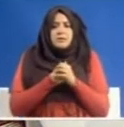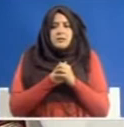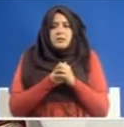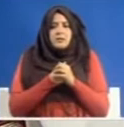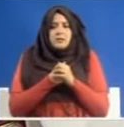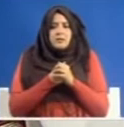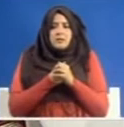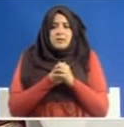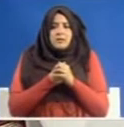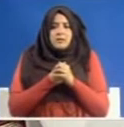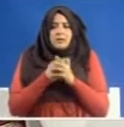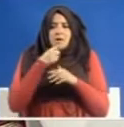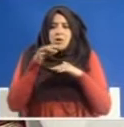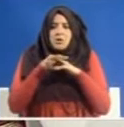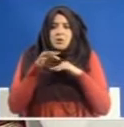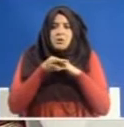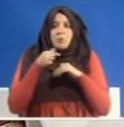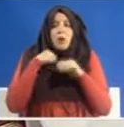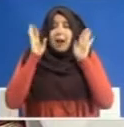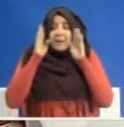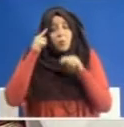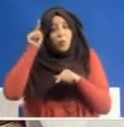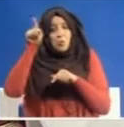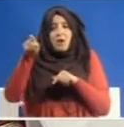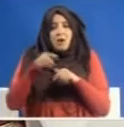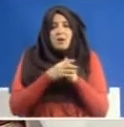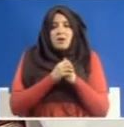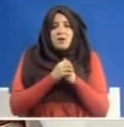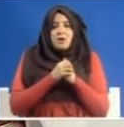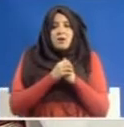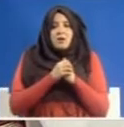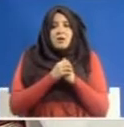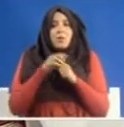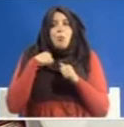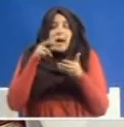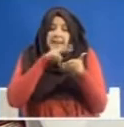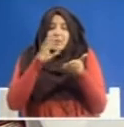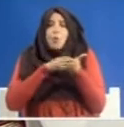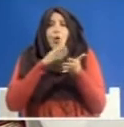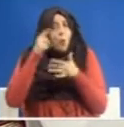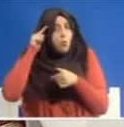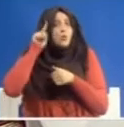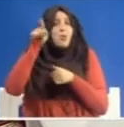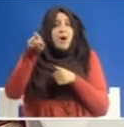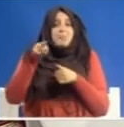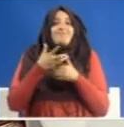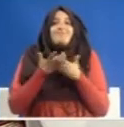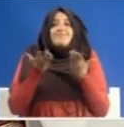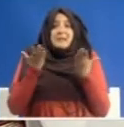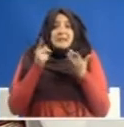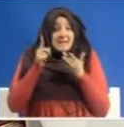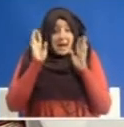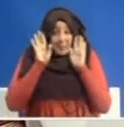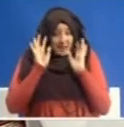لي أصلي من أجلك حتى القرآن قد تركها قال لي أنني أقرأه بنية أن أرضيك